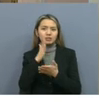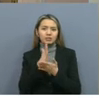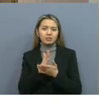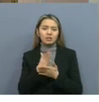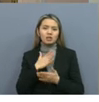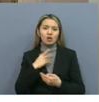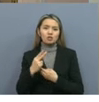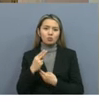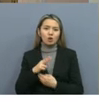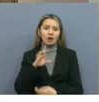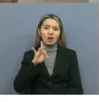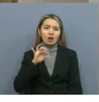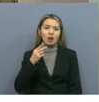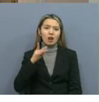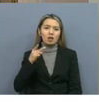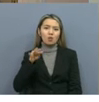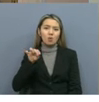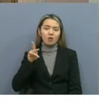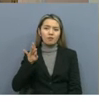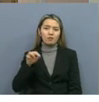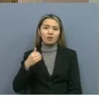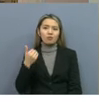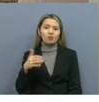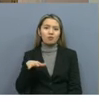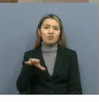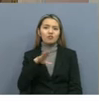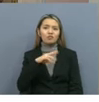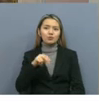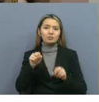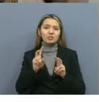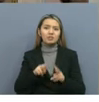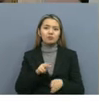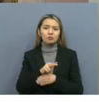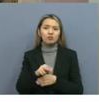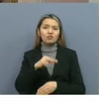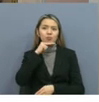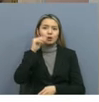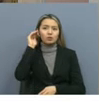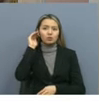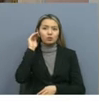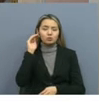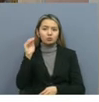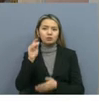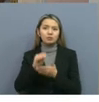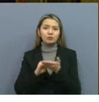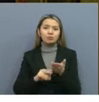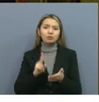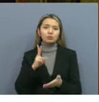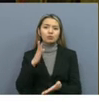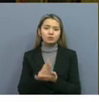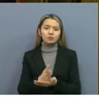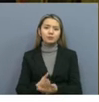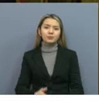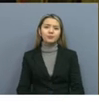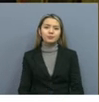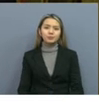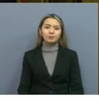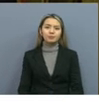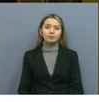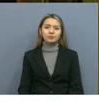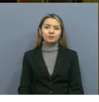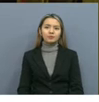Юлия Александровна кофеханада оның оқыған әр лекциясы мұқият тыңдап жазып алатындар да бар. Бұл биылғы жылдың